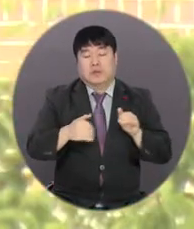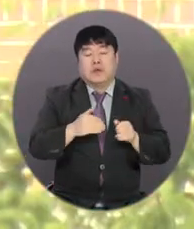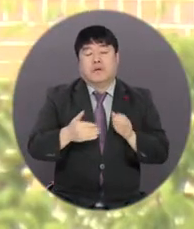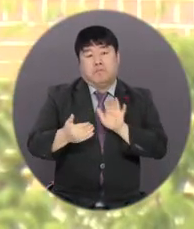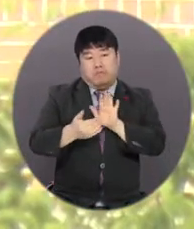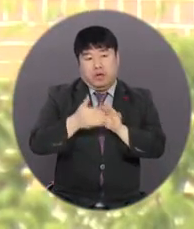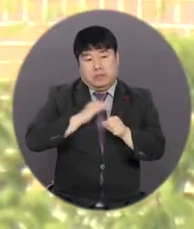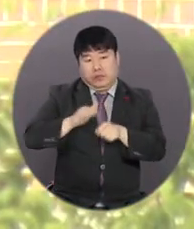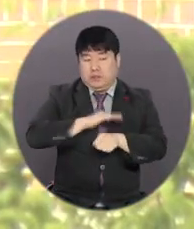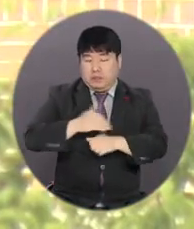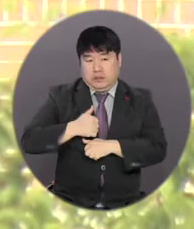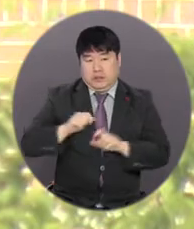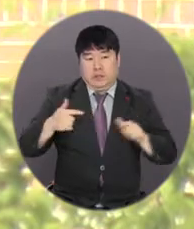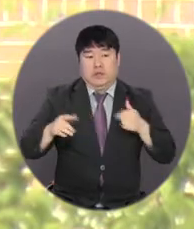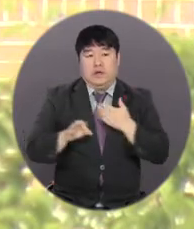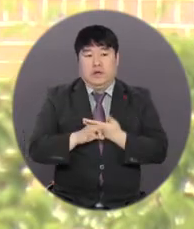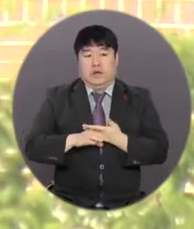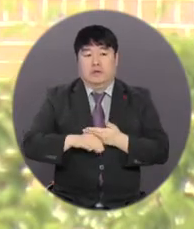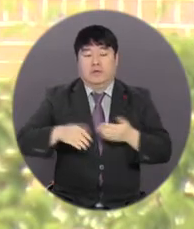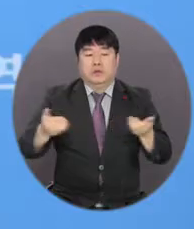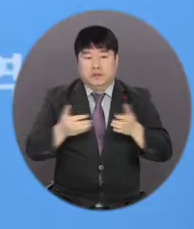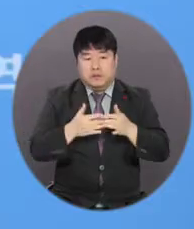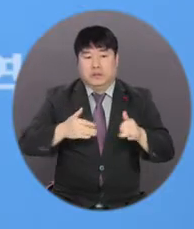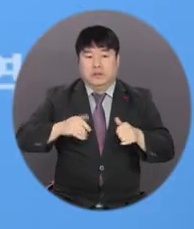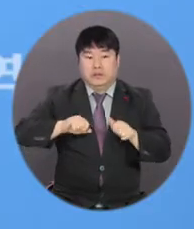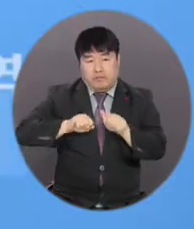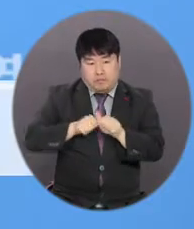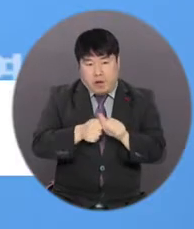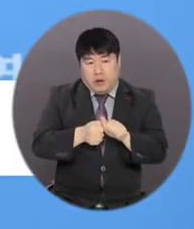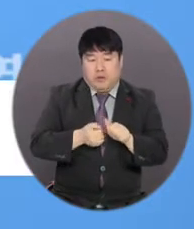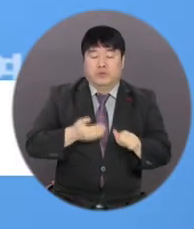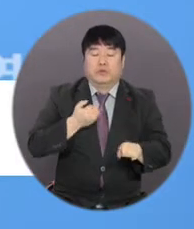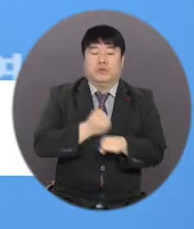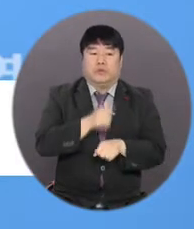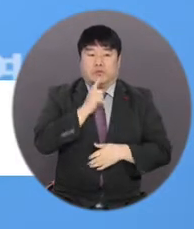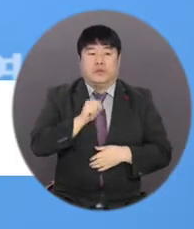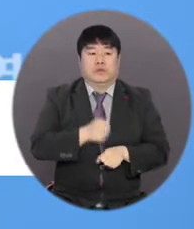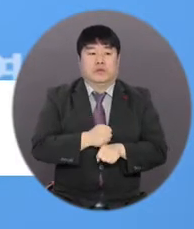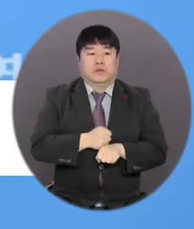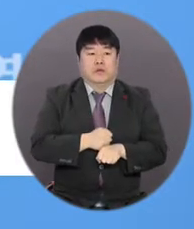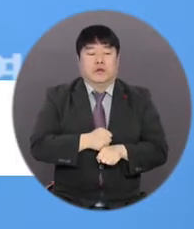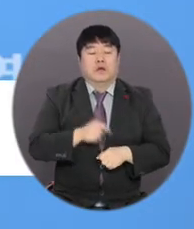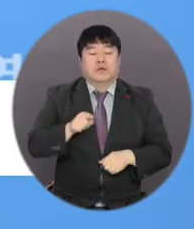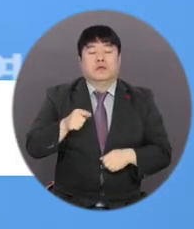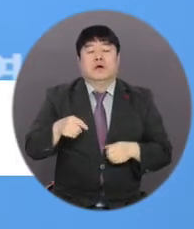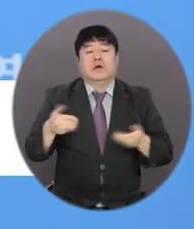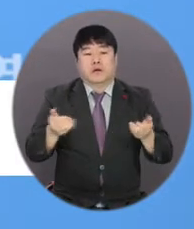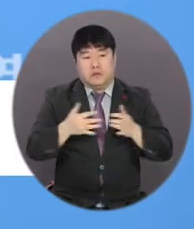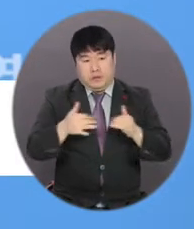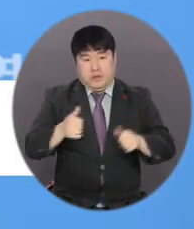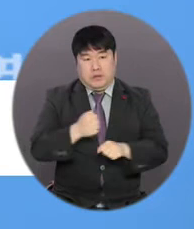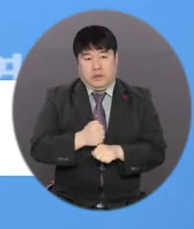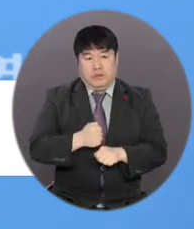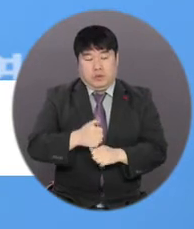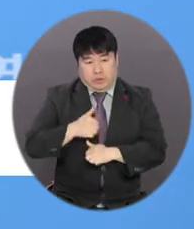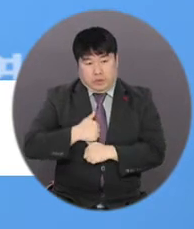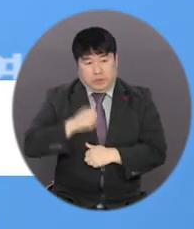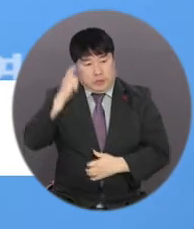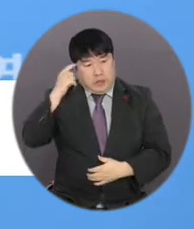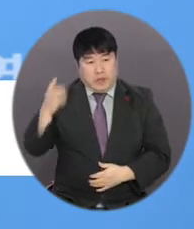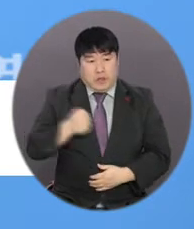드러나면 종사자를 엄중히 처벌하기로 했습니다. 의료진 종사자들이 경각심을 갖고 방역수칙을 지켜줘야